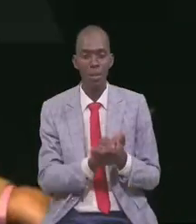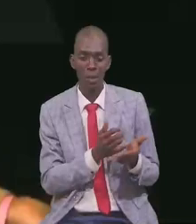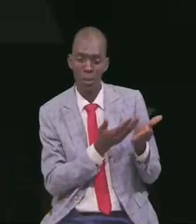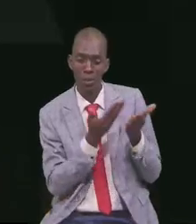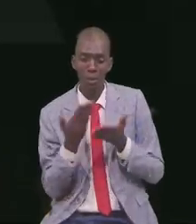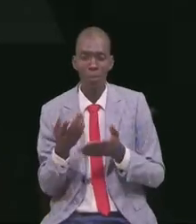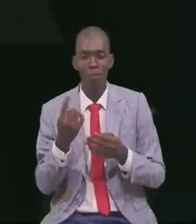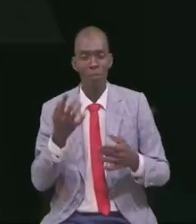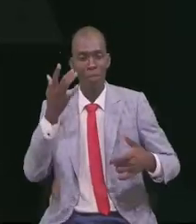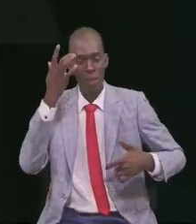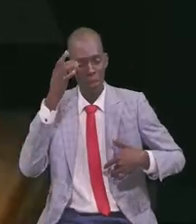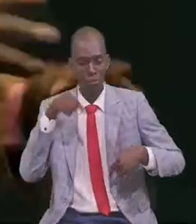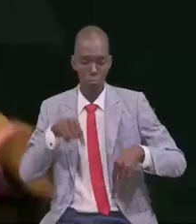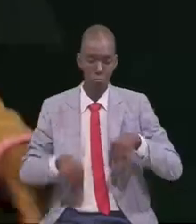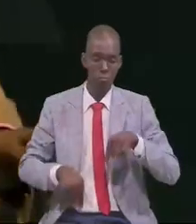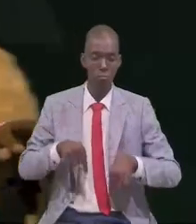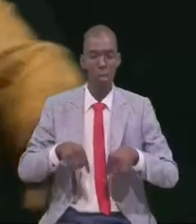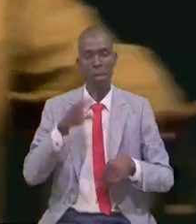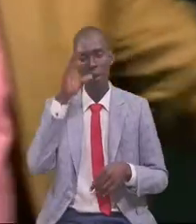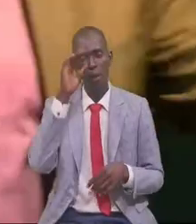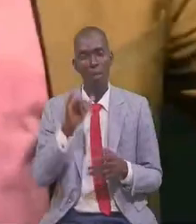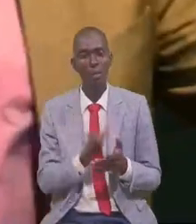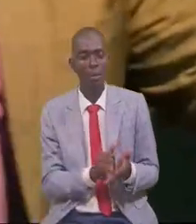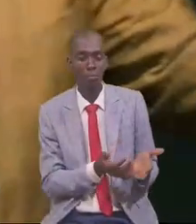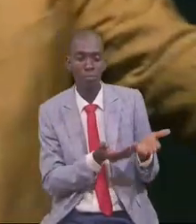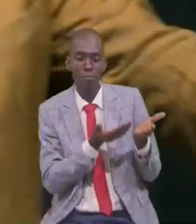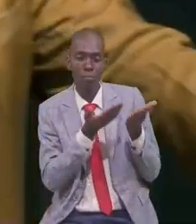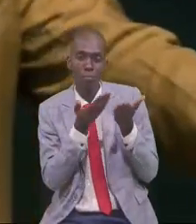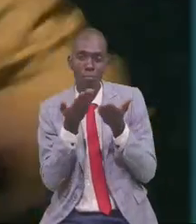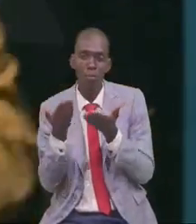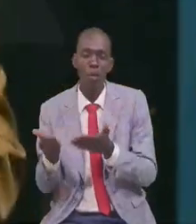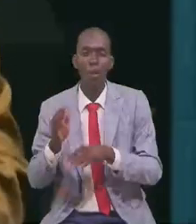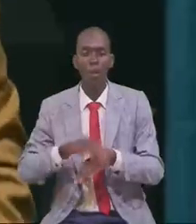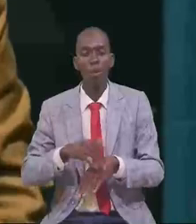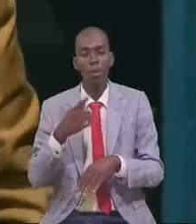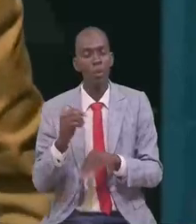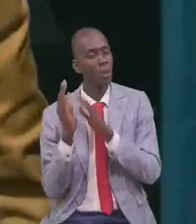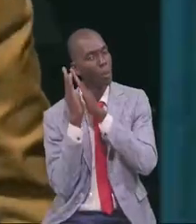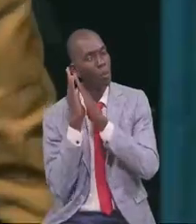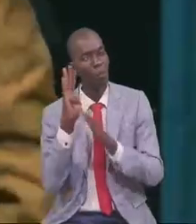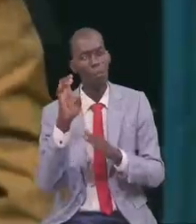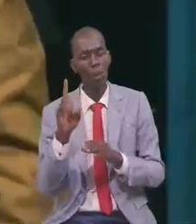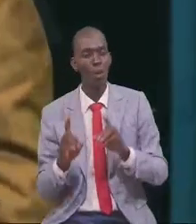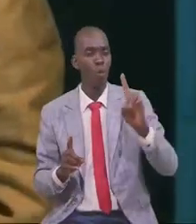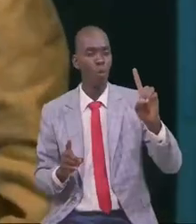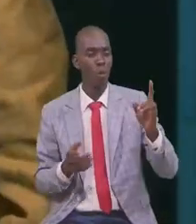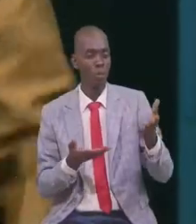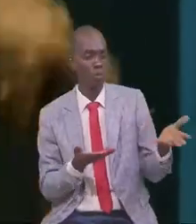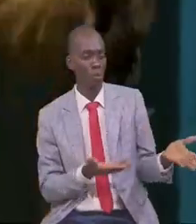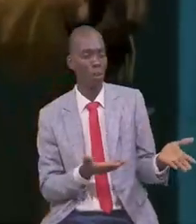cet homme malade paralysé, qui l'ont porté sur un lit. Un de chaque